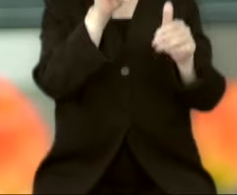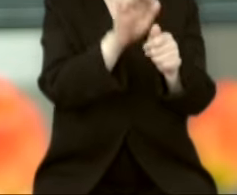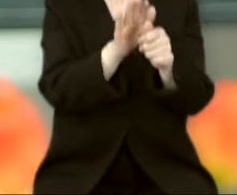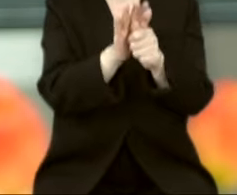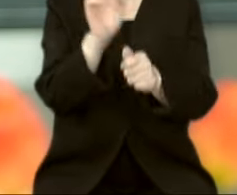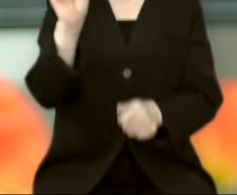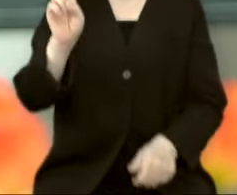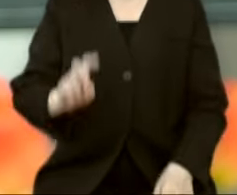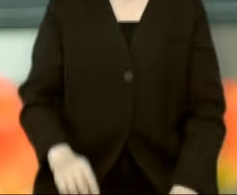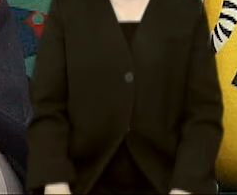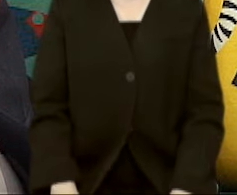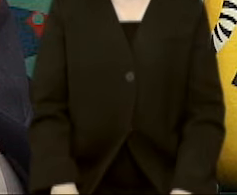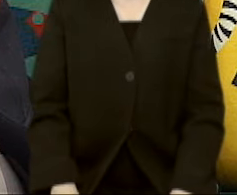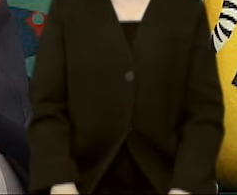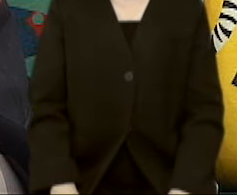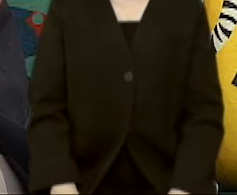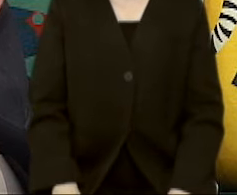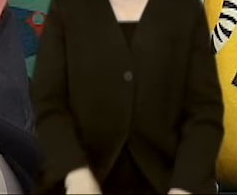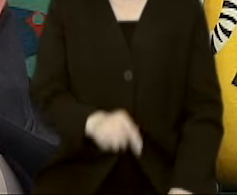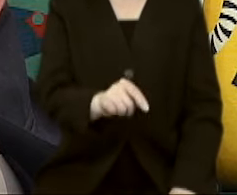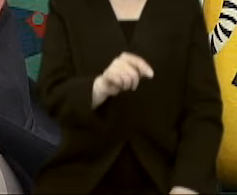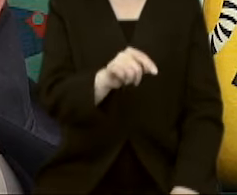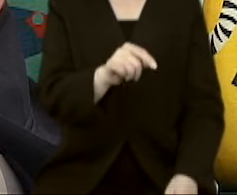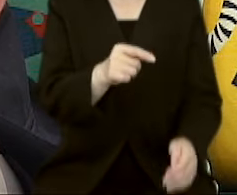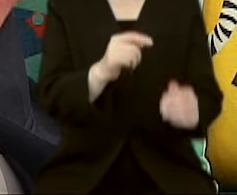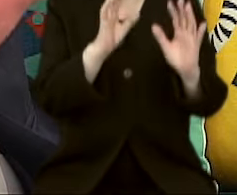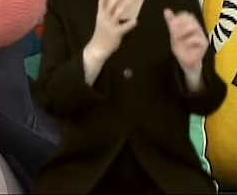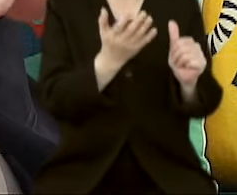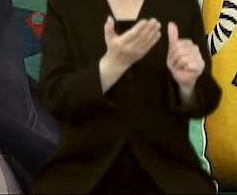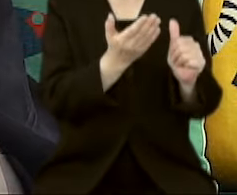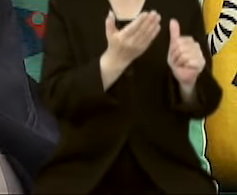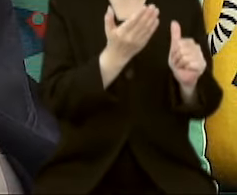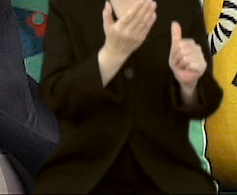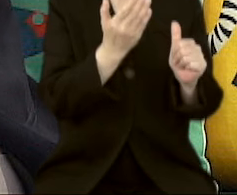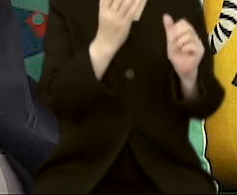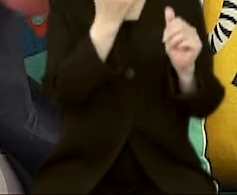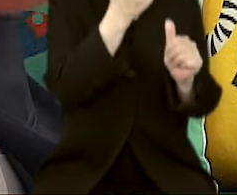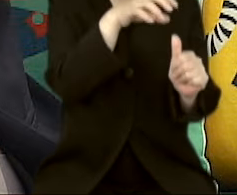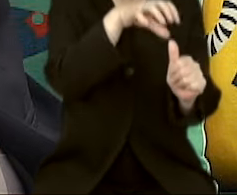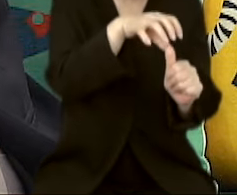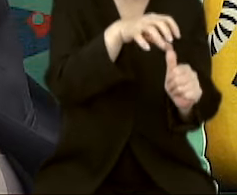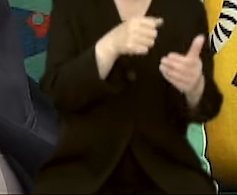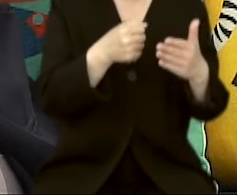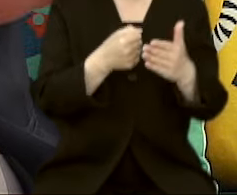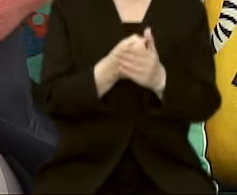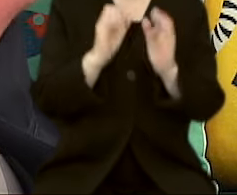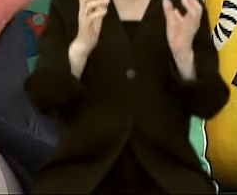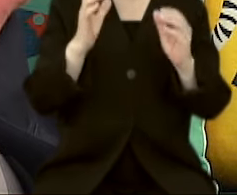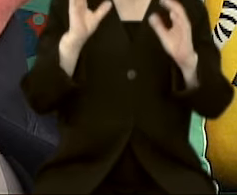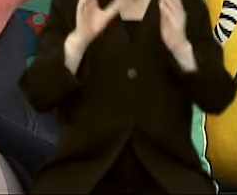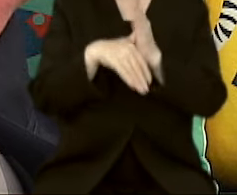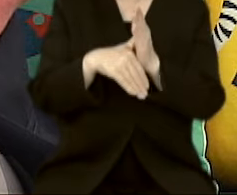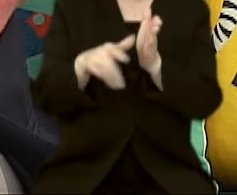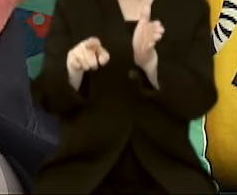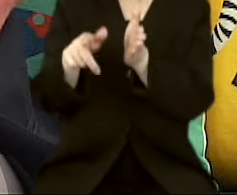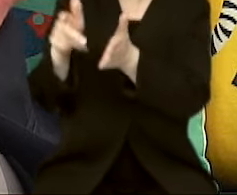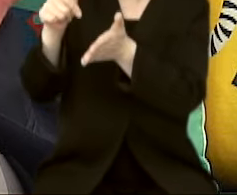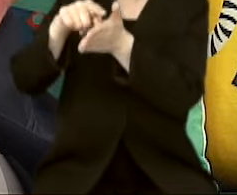해주실 거 아니에요. 네. 그래서 타가소 덕분에 아이들이 어렸을 적부터 주님 안에서 이렇게 잘 자라서